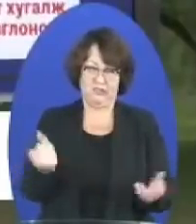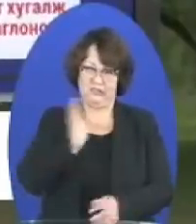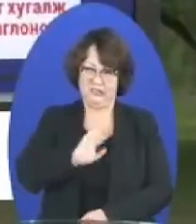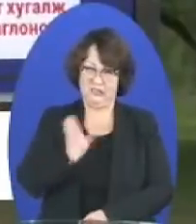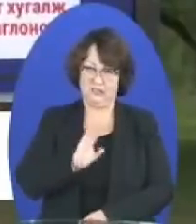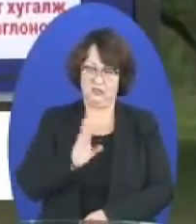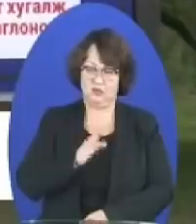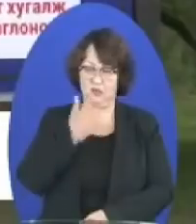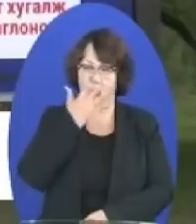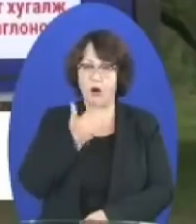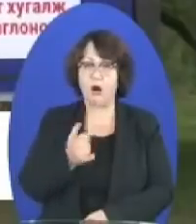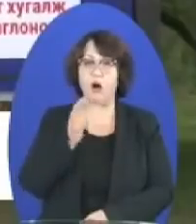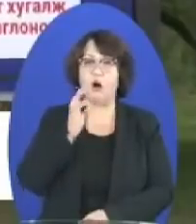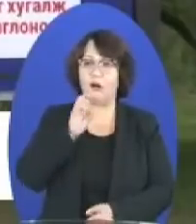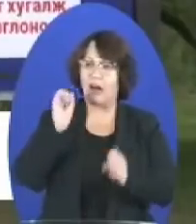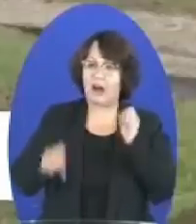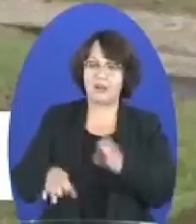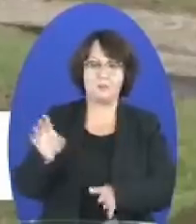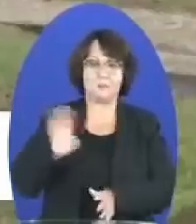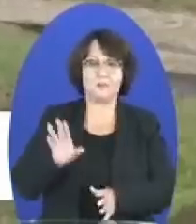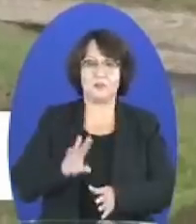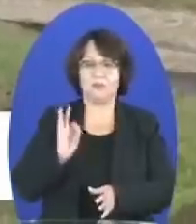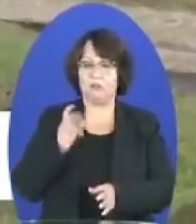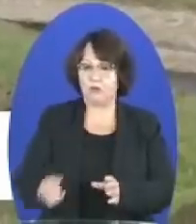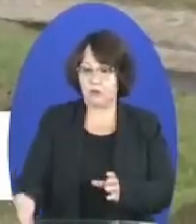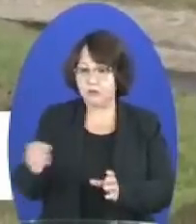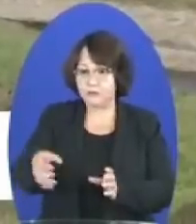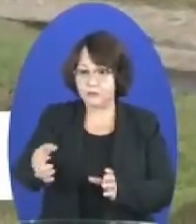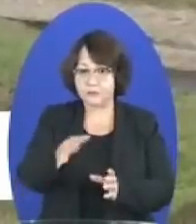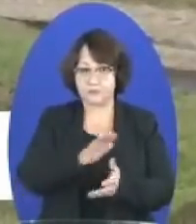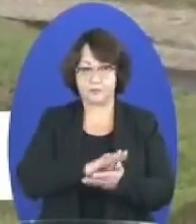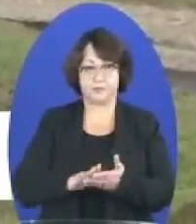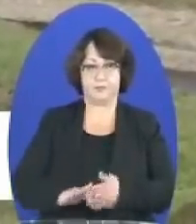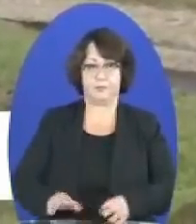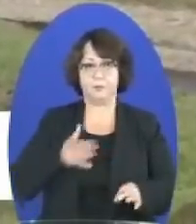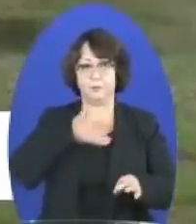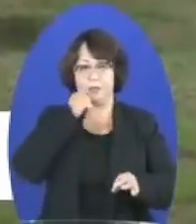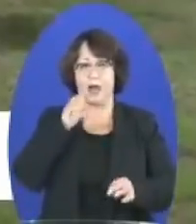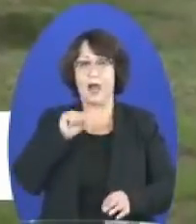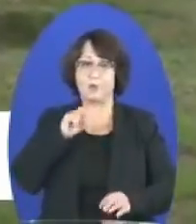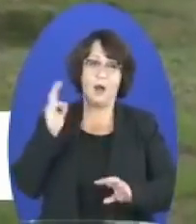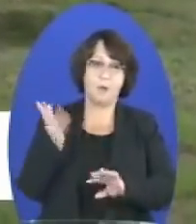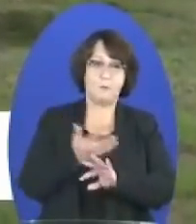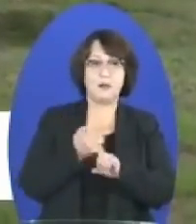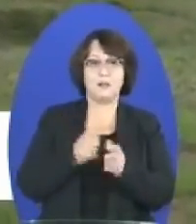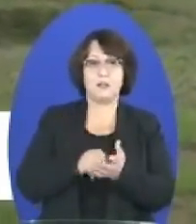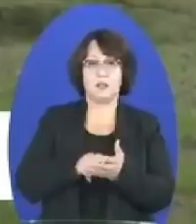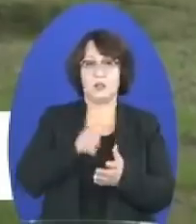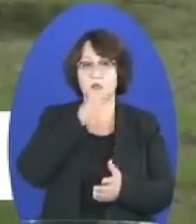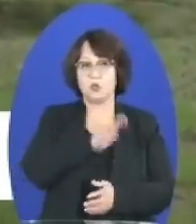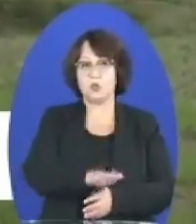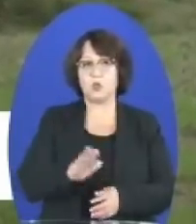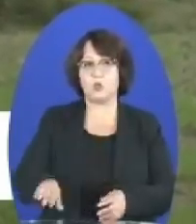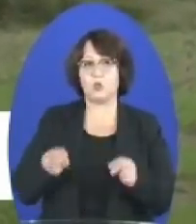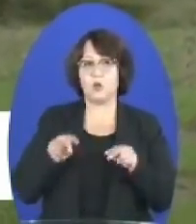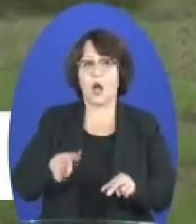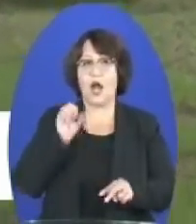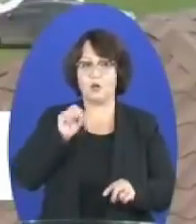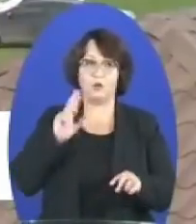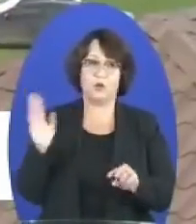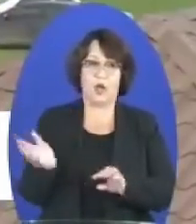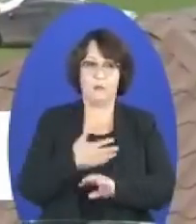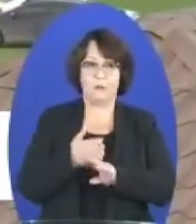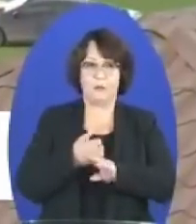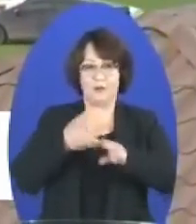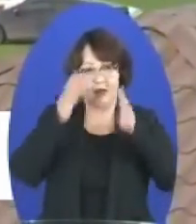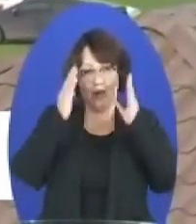тогоо аяхгүй байх. За хоёрдугаар бас биевнийхээ бас аюулгүй байдлыг хангах хэрэгтэй. За тэр тусмаа одоо бага насны хүүхдийнхээ аюулгүй байдлыг хангаж